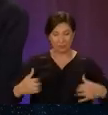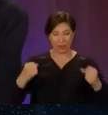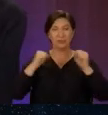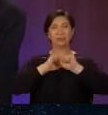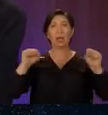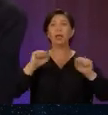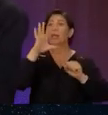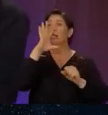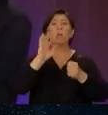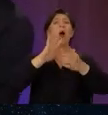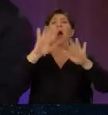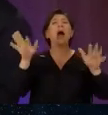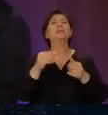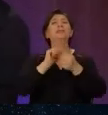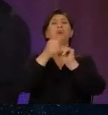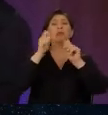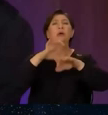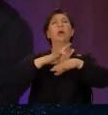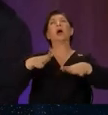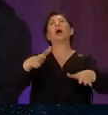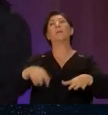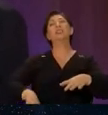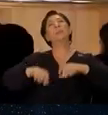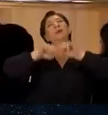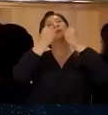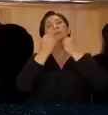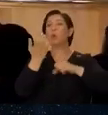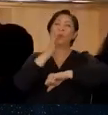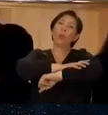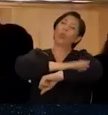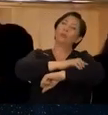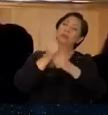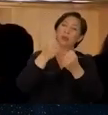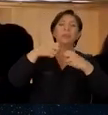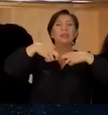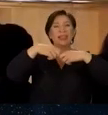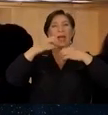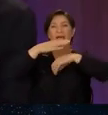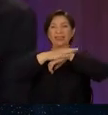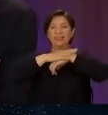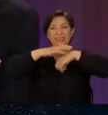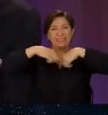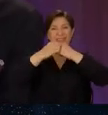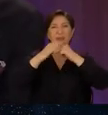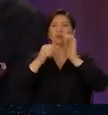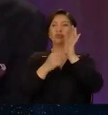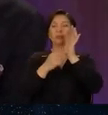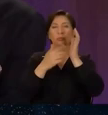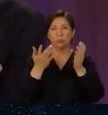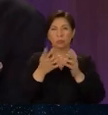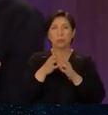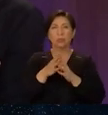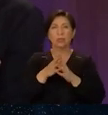zararlı kim hangi sporu yapıyorsa hasta yatıyor 2/80 Ne oldu bacağımı kırdım yeni oldu düz bağlarımı bilmem ne yaptım topumu